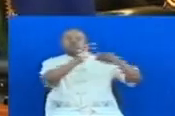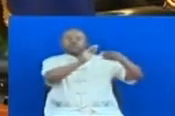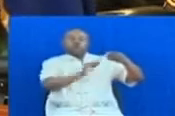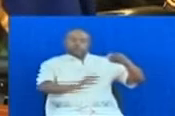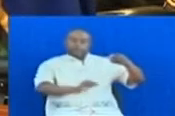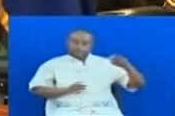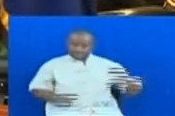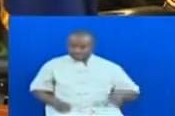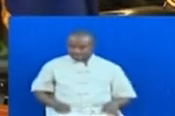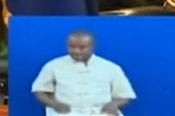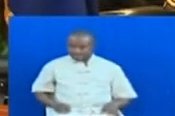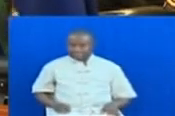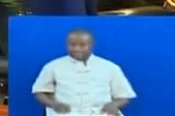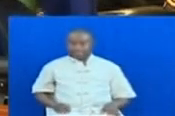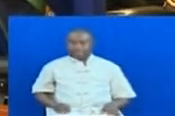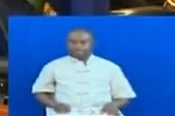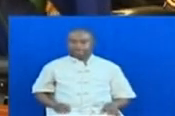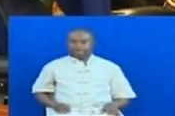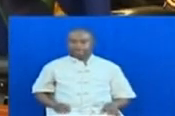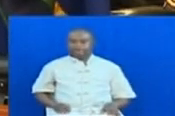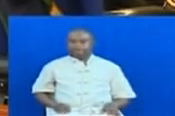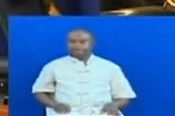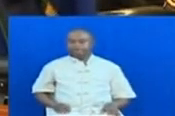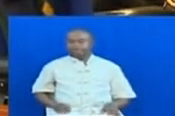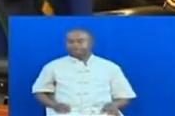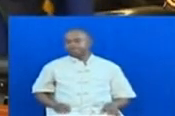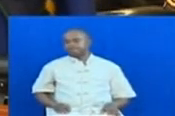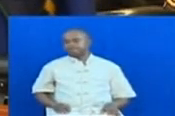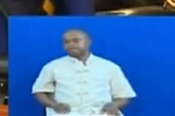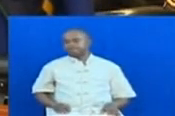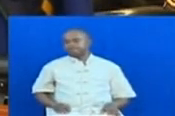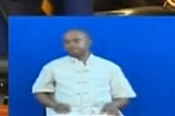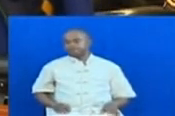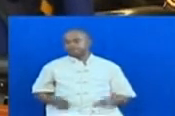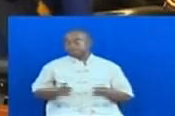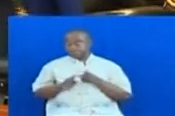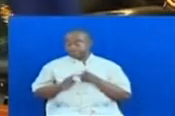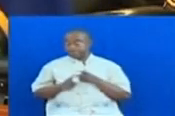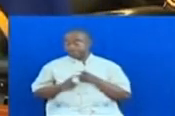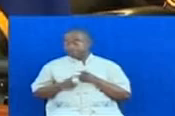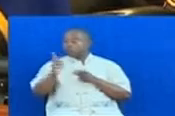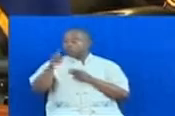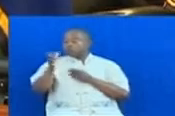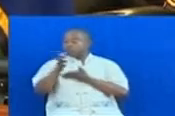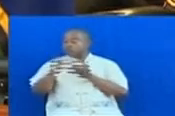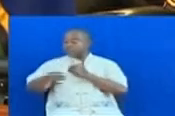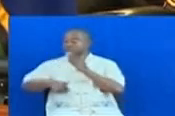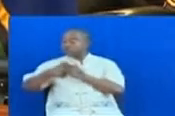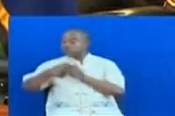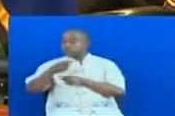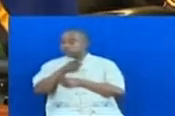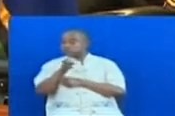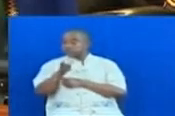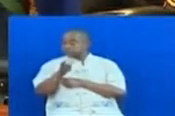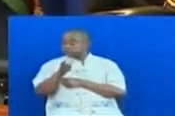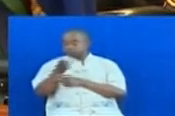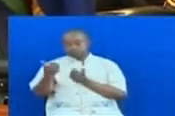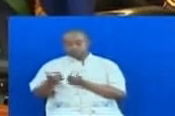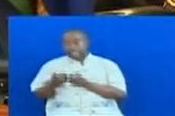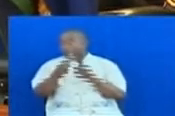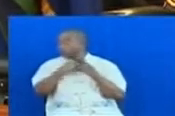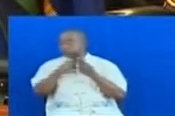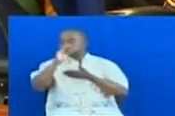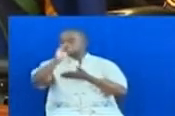hapo baadaye. Kuna baadhi ya viongozi ambao watakuwa hawahusiki kujaza